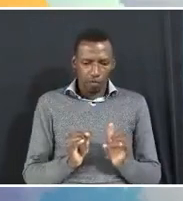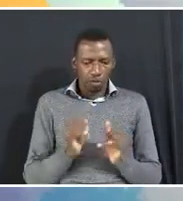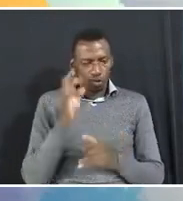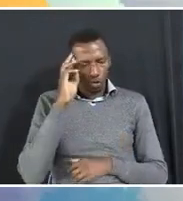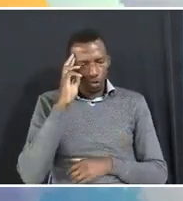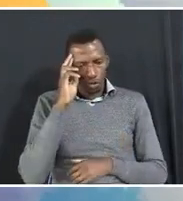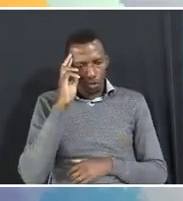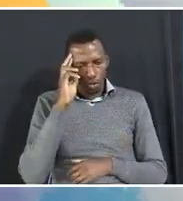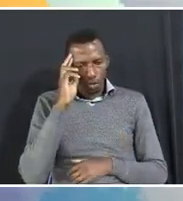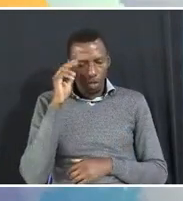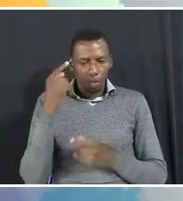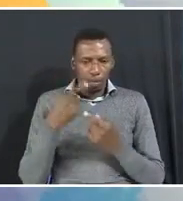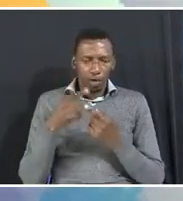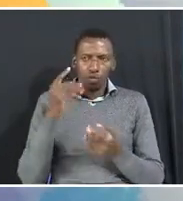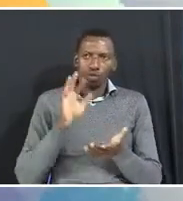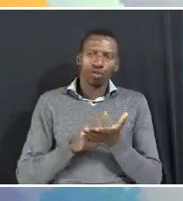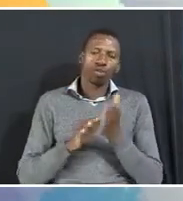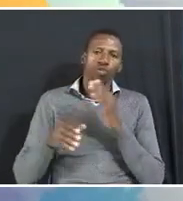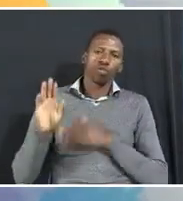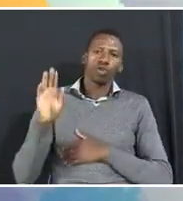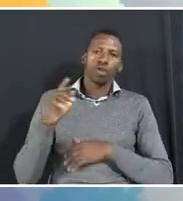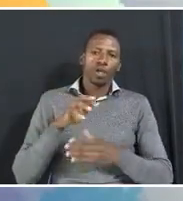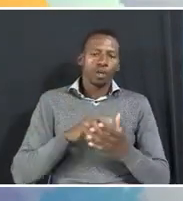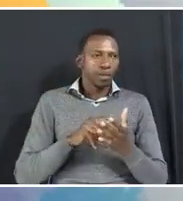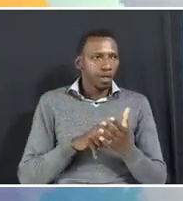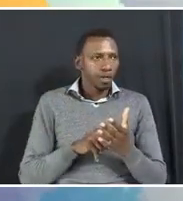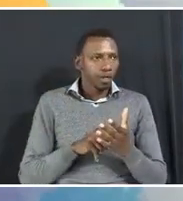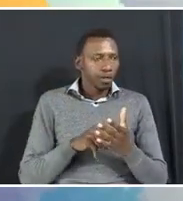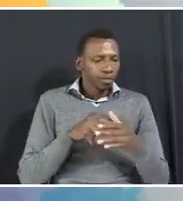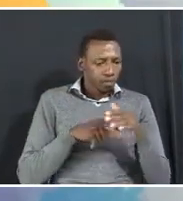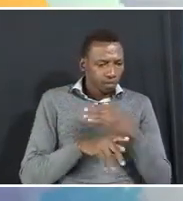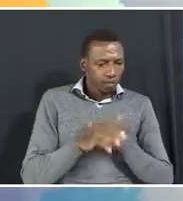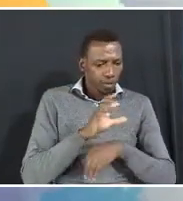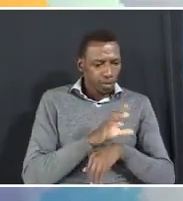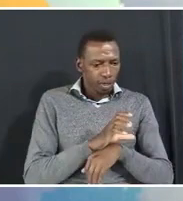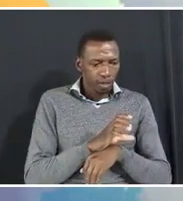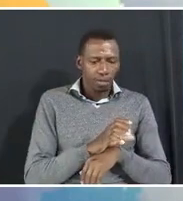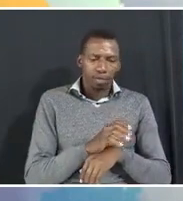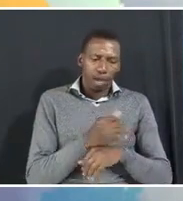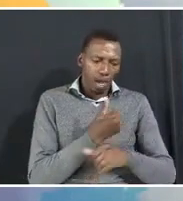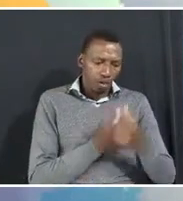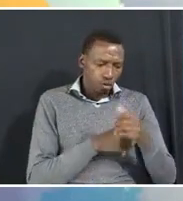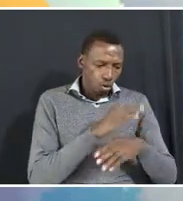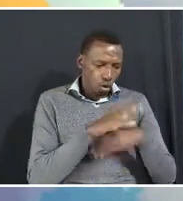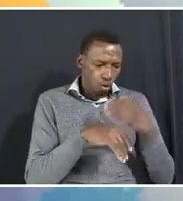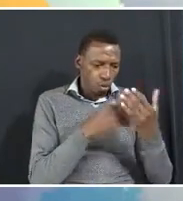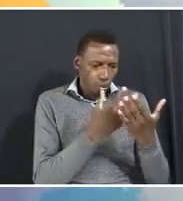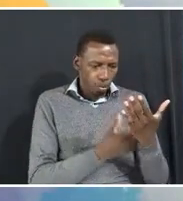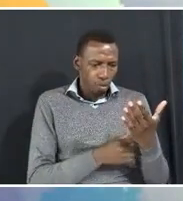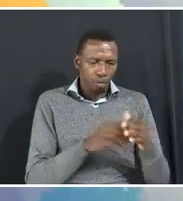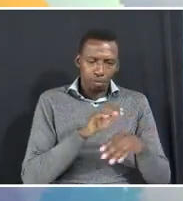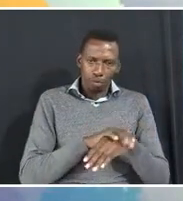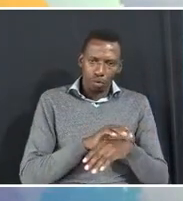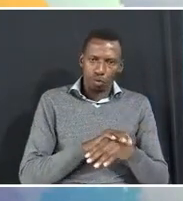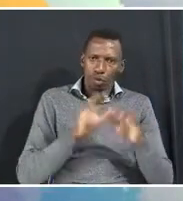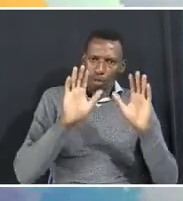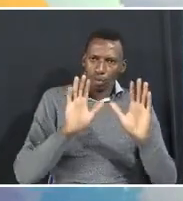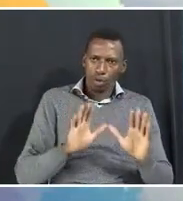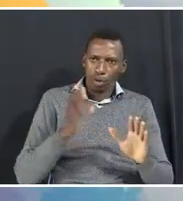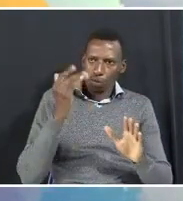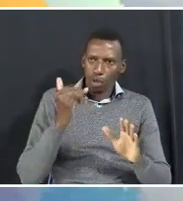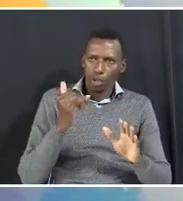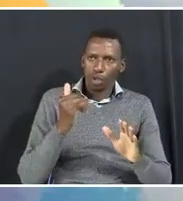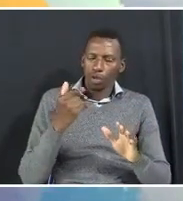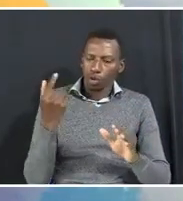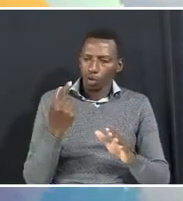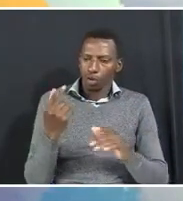kuwa kanisani na kutekeleza mambo hayo yote ni njema tena inafaa, kwa sababu Bwana ndio peke yake anafaa tukuzwe kwa